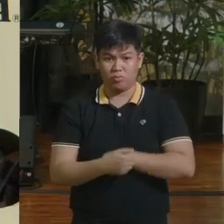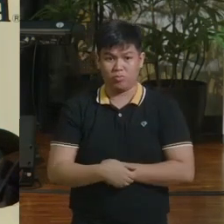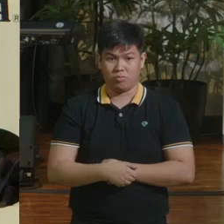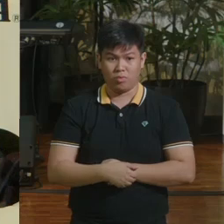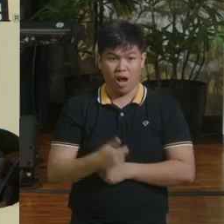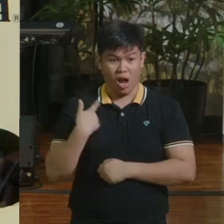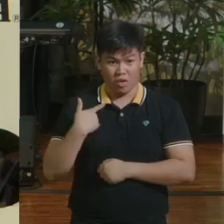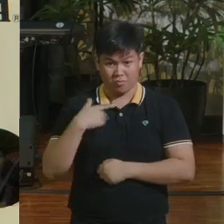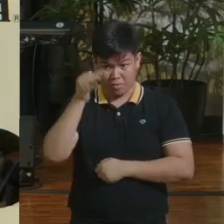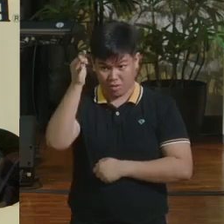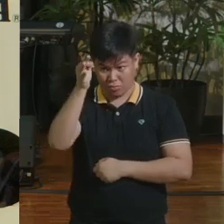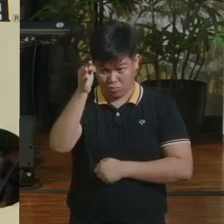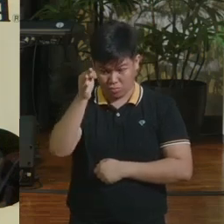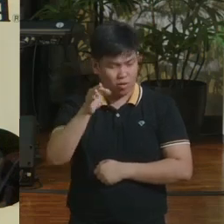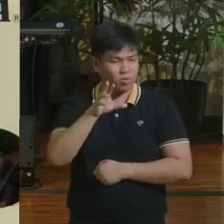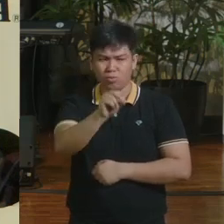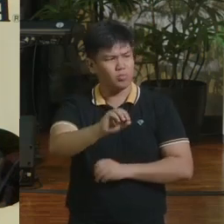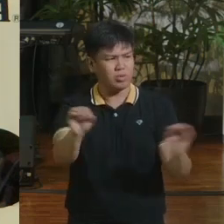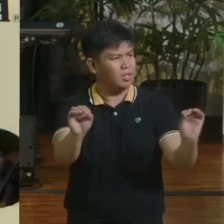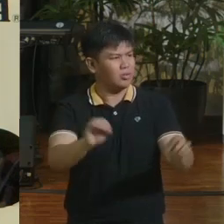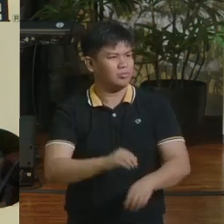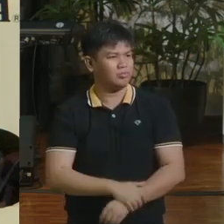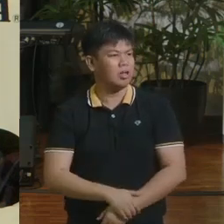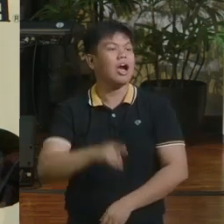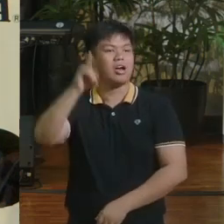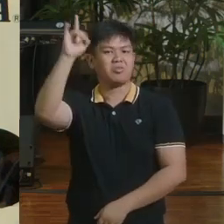ni Pablo. Sabi niya sa verse 13,